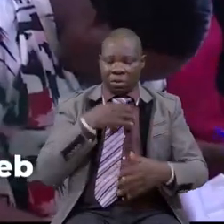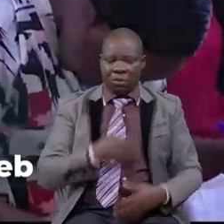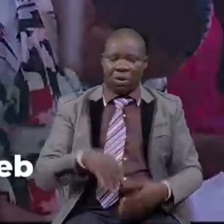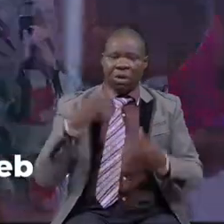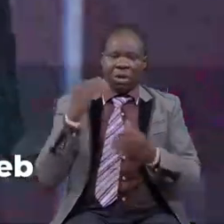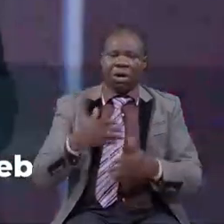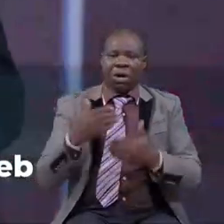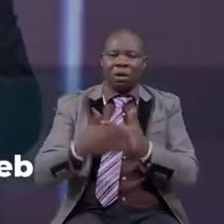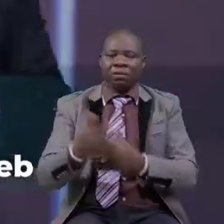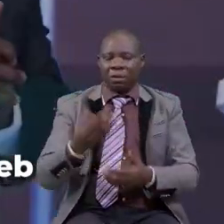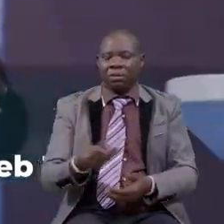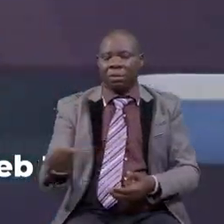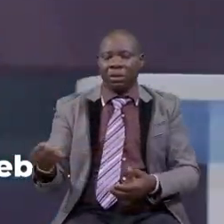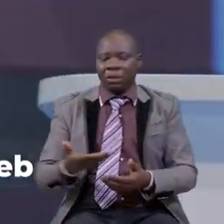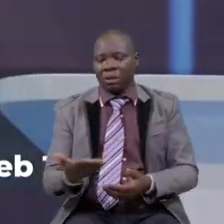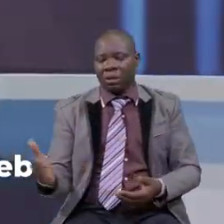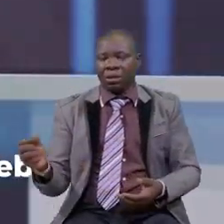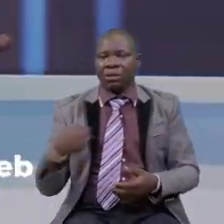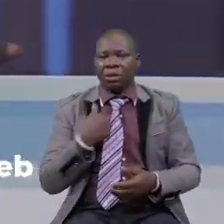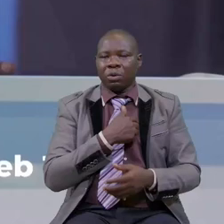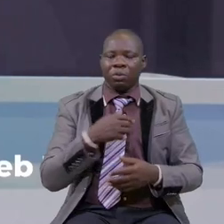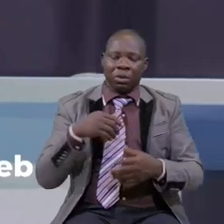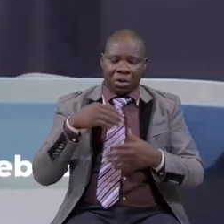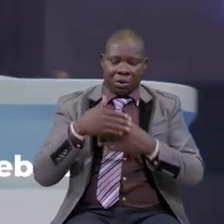des choses matérielles. Ont faim.